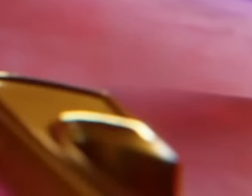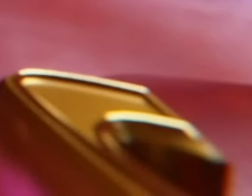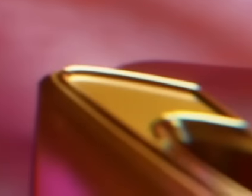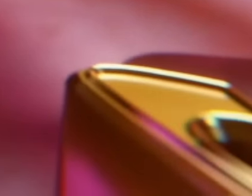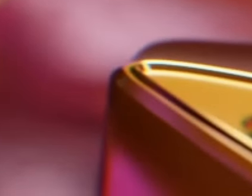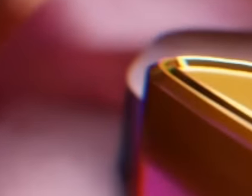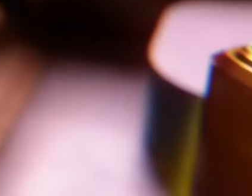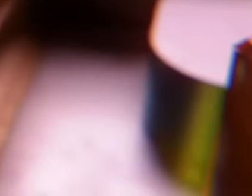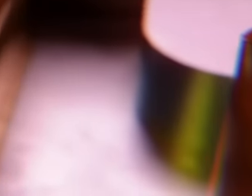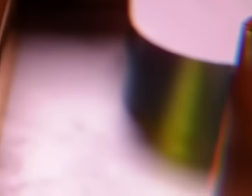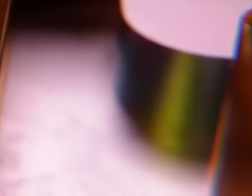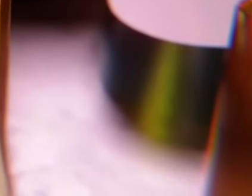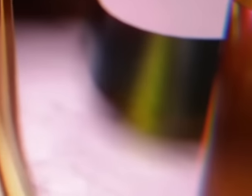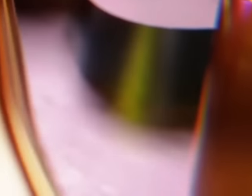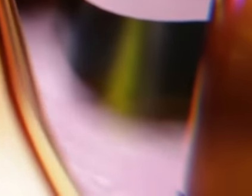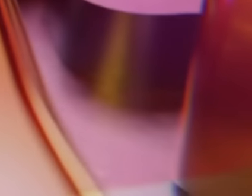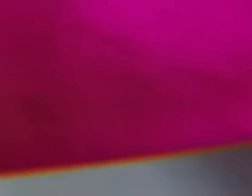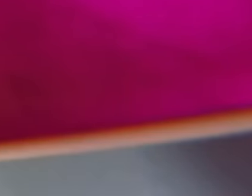رَبَّ